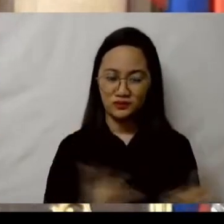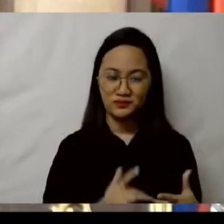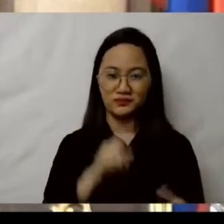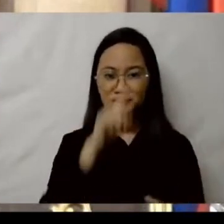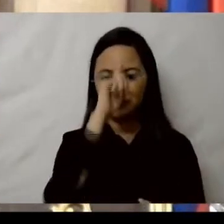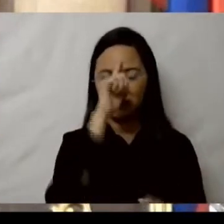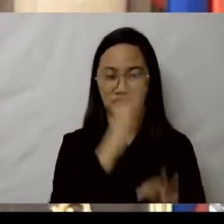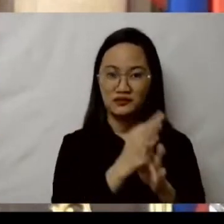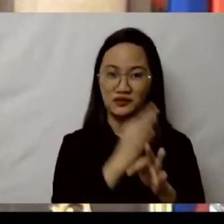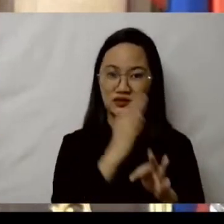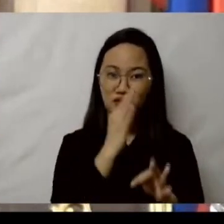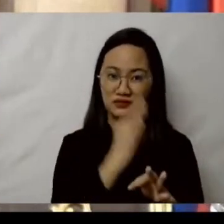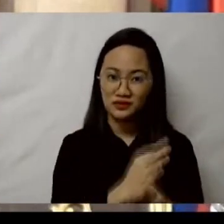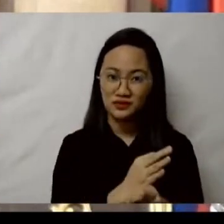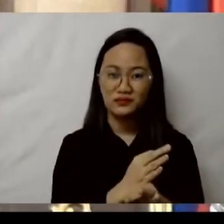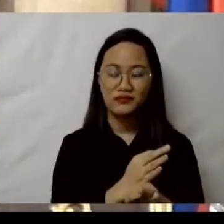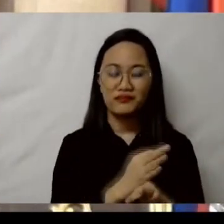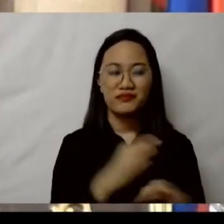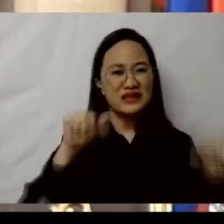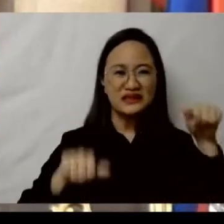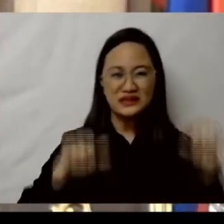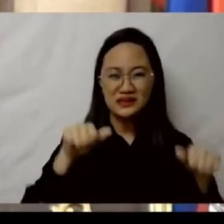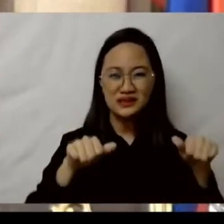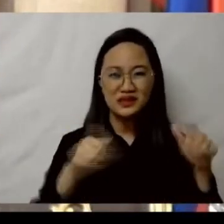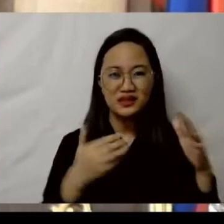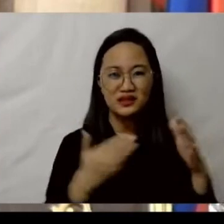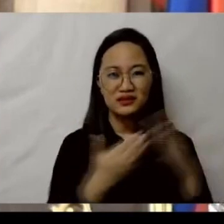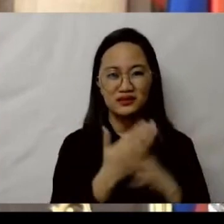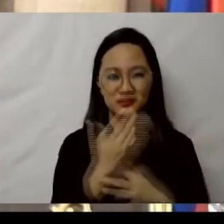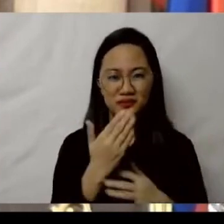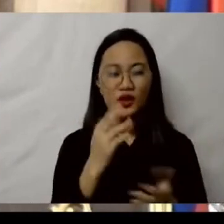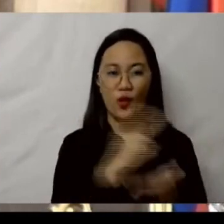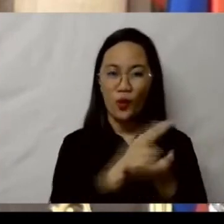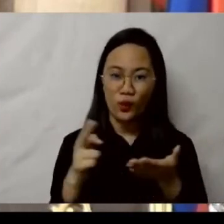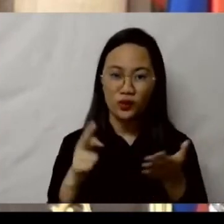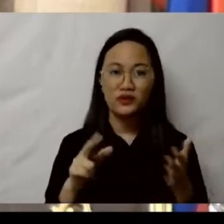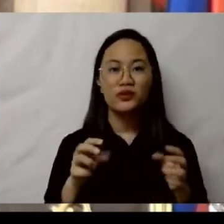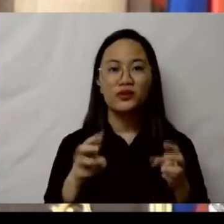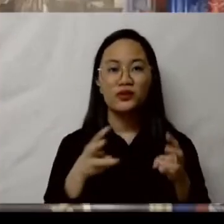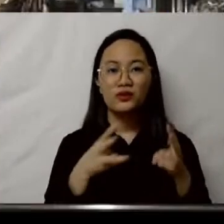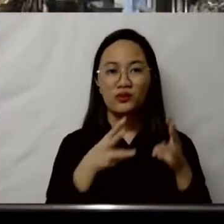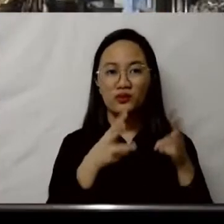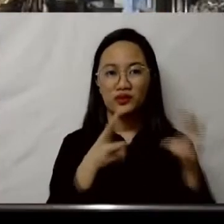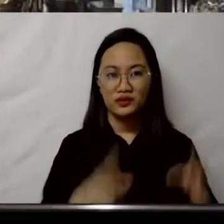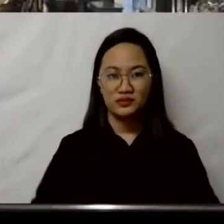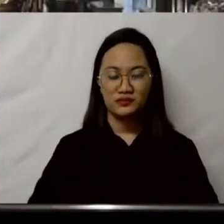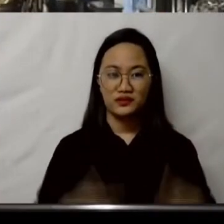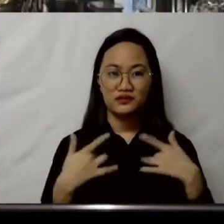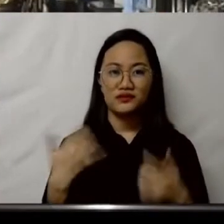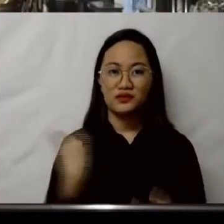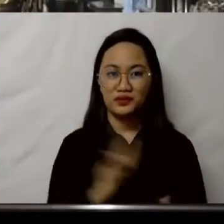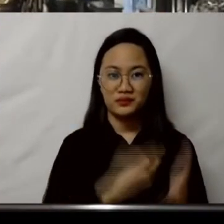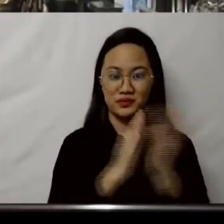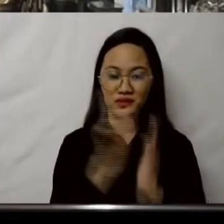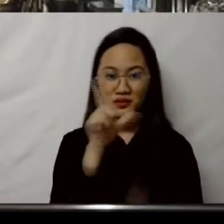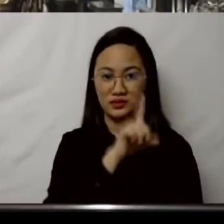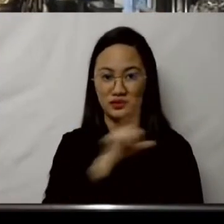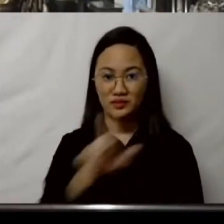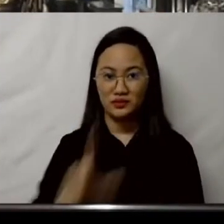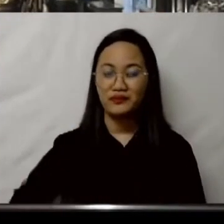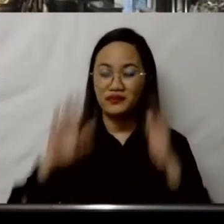nagdududa sa pamagitan ng ating banal na pamumuhay. Manalangin tayo. Panginoon, dinggin mo ang